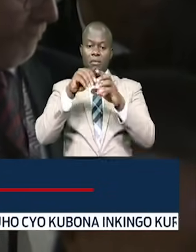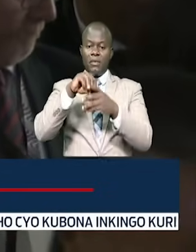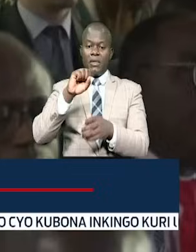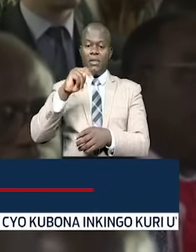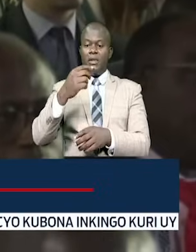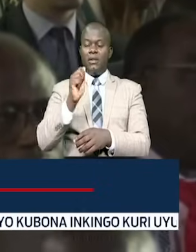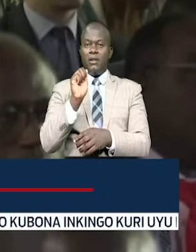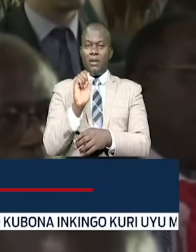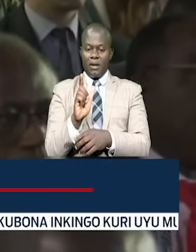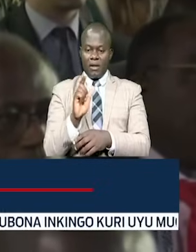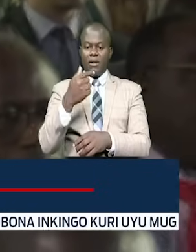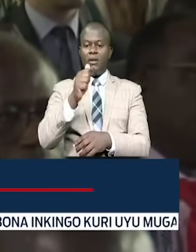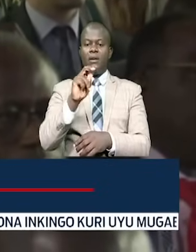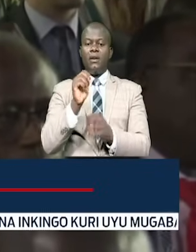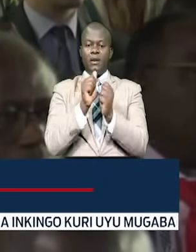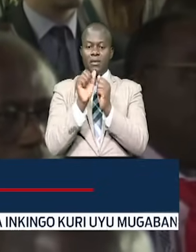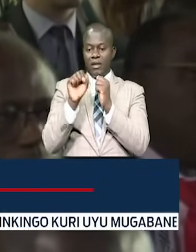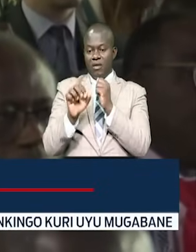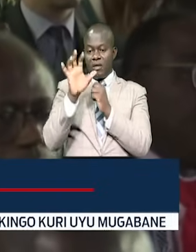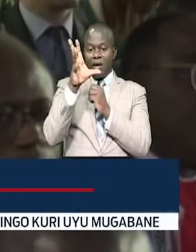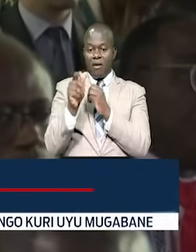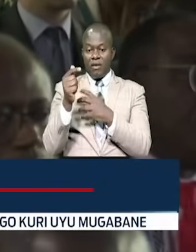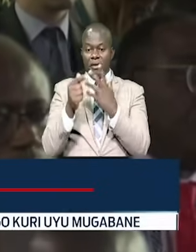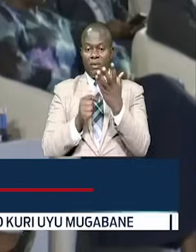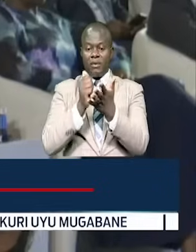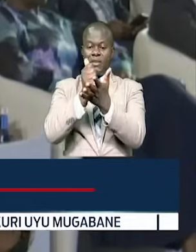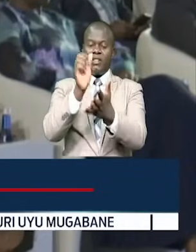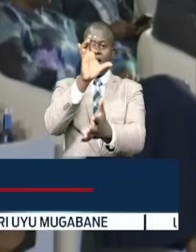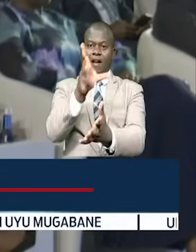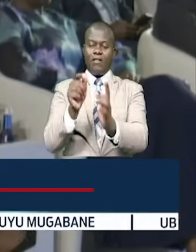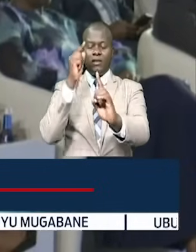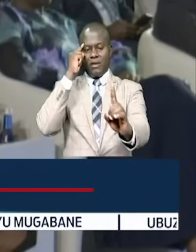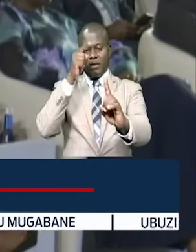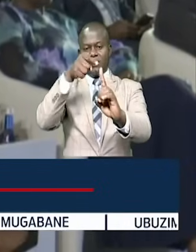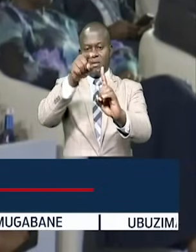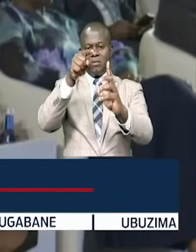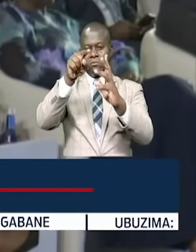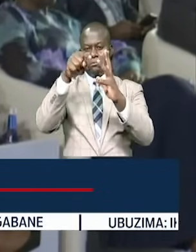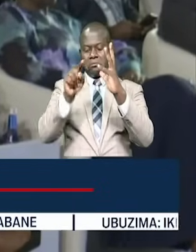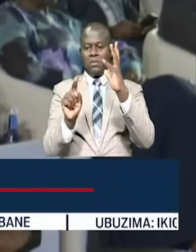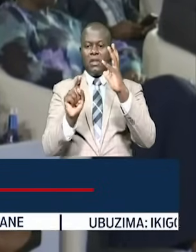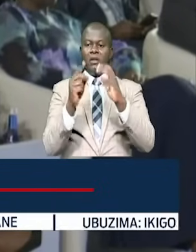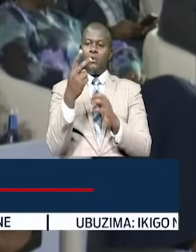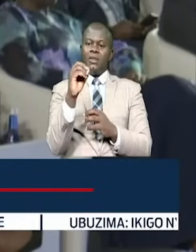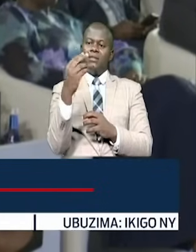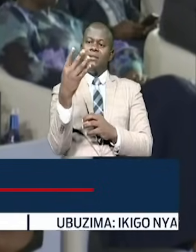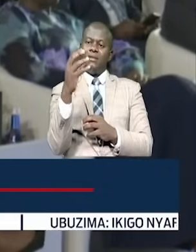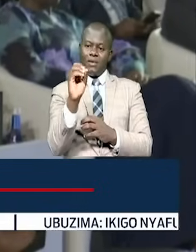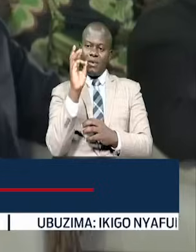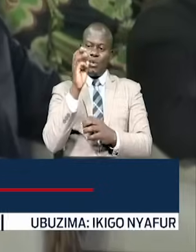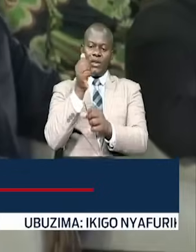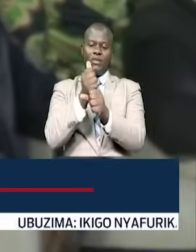muri Ghana ndetse no muri Afrika y'Epfo, ibintu bizafasha Afrika kugera ku ntego yihaye yuko muri 2040 izaba